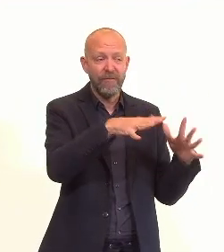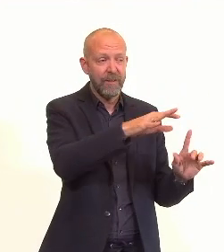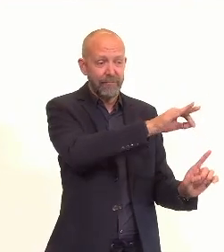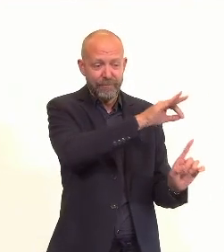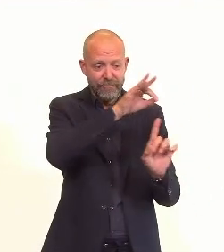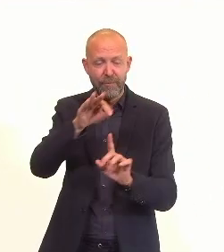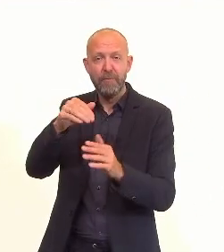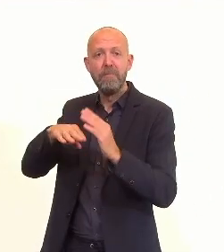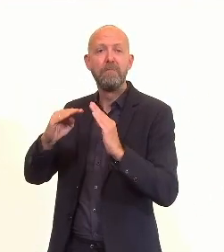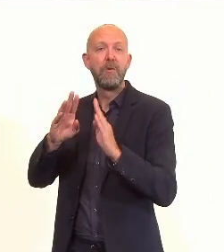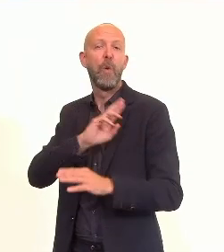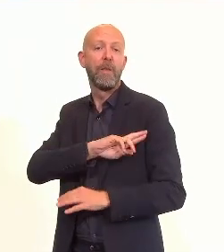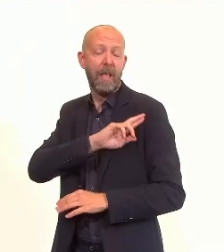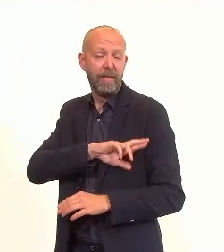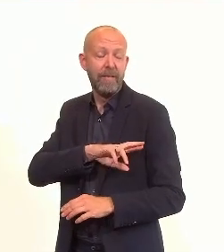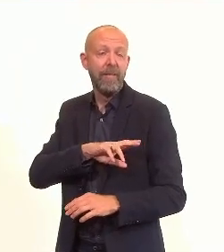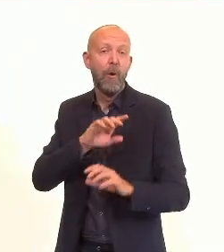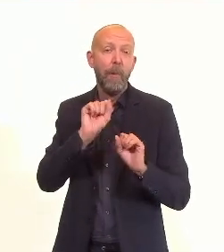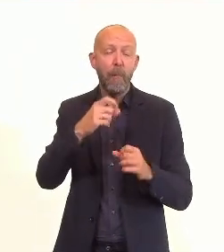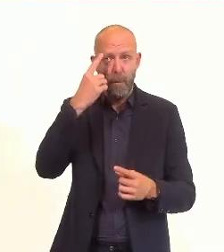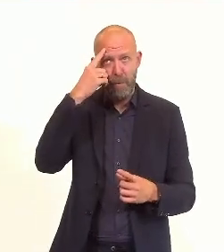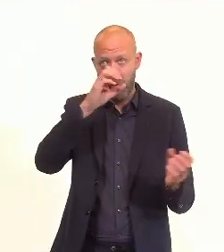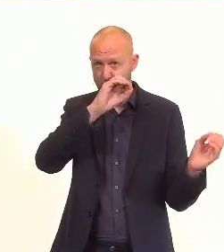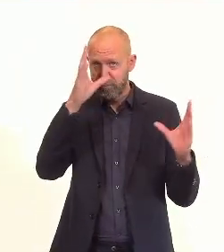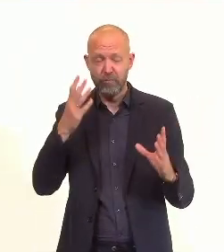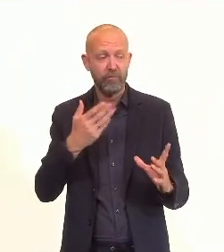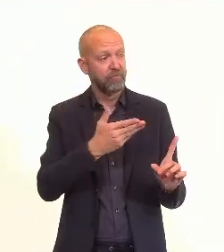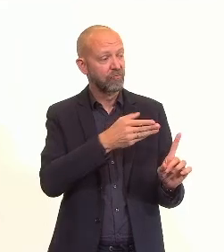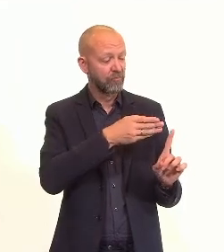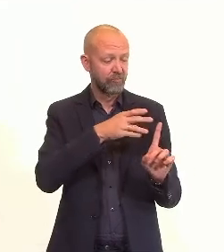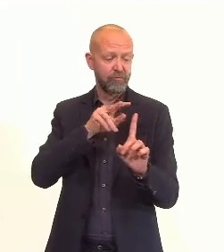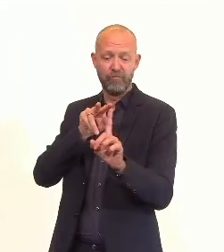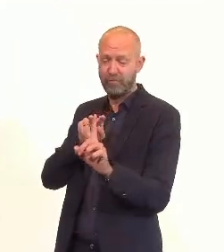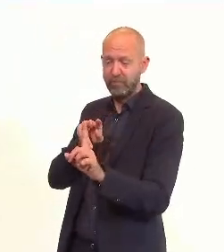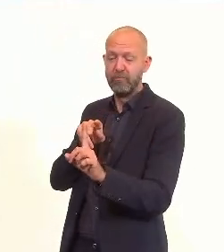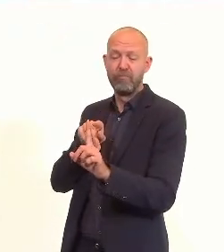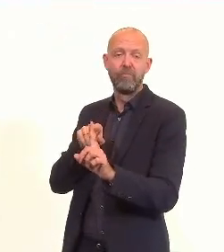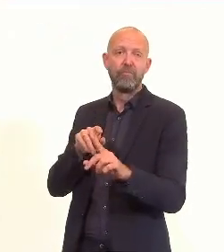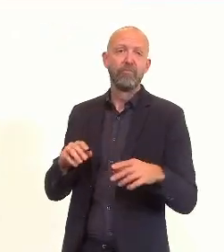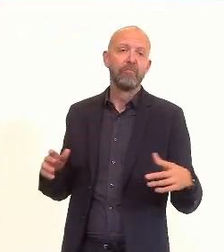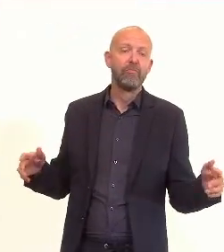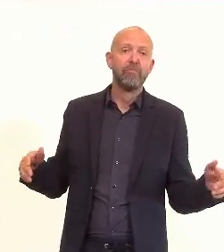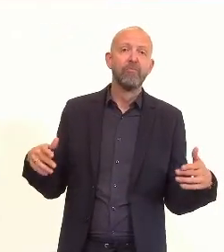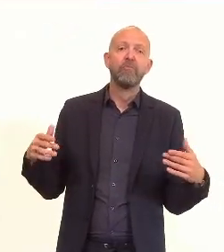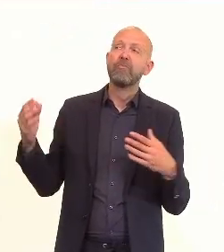retraite, on peut penser que les personnes elles se laissent servir